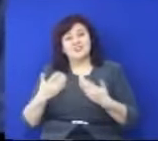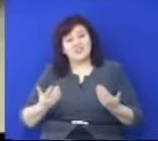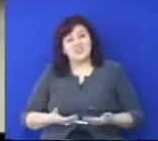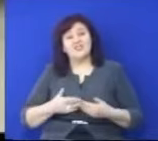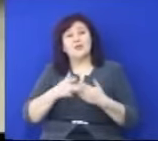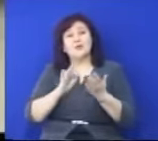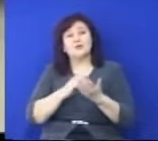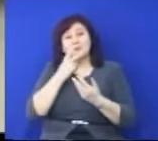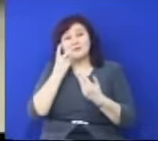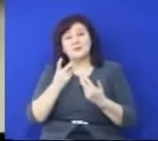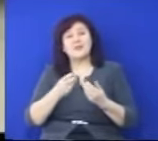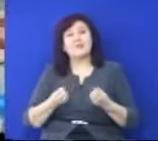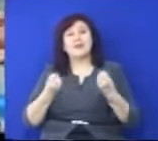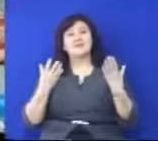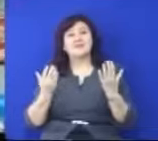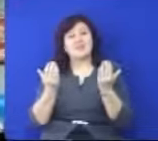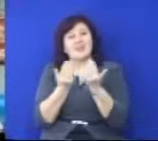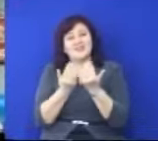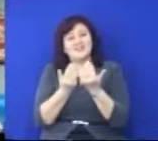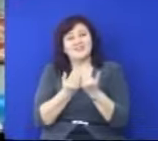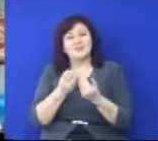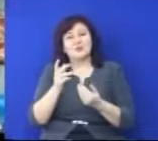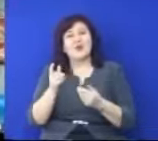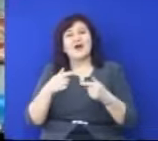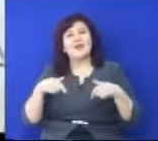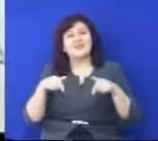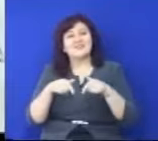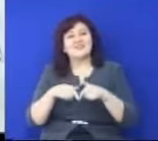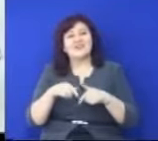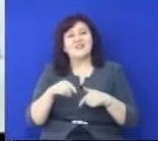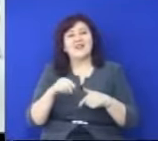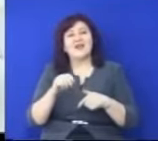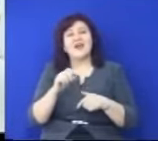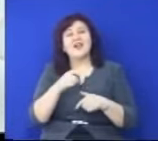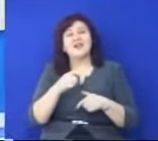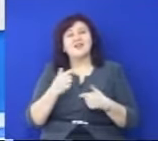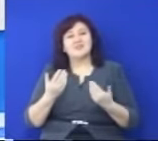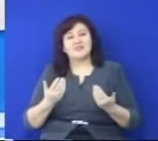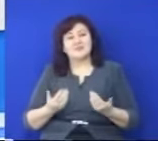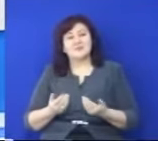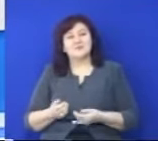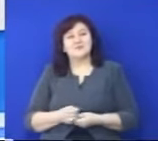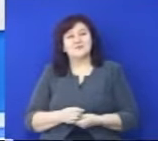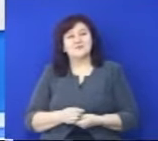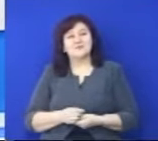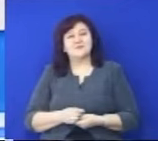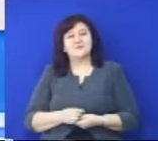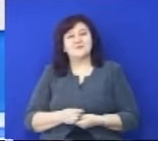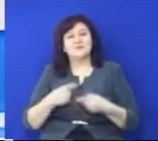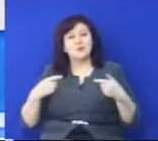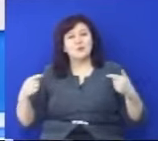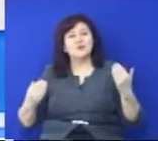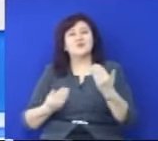ұсынылды. Эльмира Жүсінбек қызы, Раушан Мусина, Ернұр Қалелов, Семей телеарнасы. Өзгеде